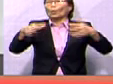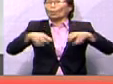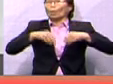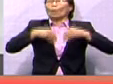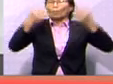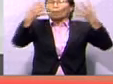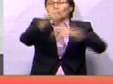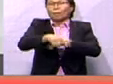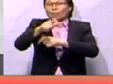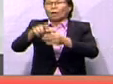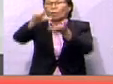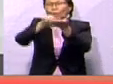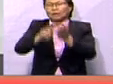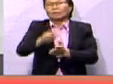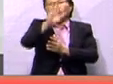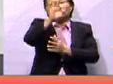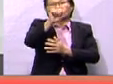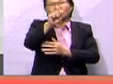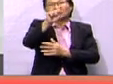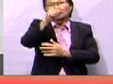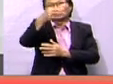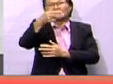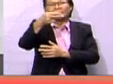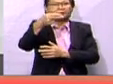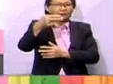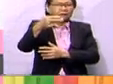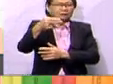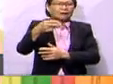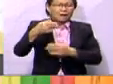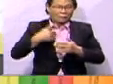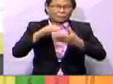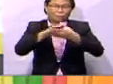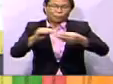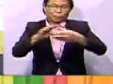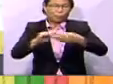Nurul Alifah Fatimah Muhammad Nur ada butirannya.